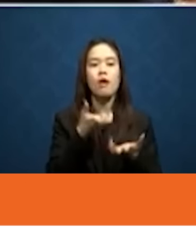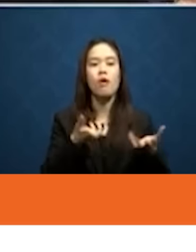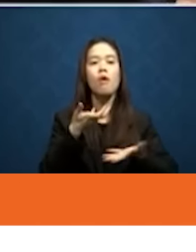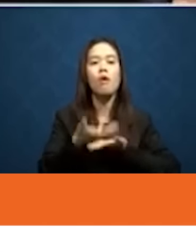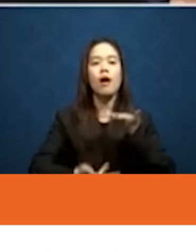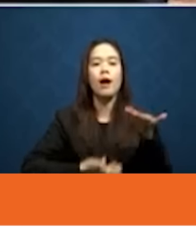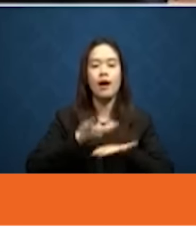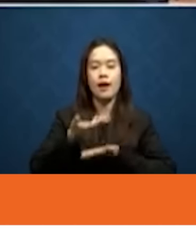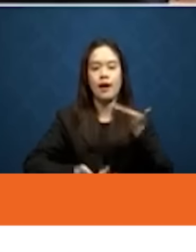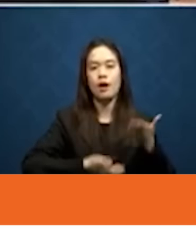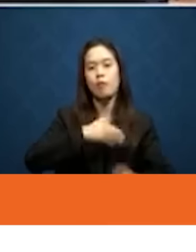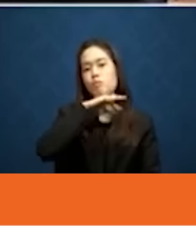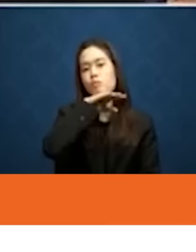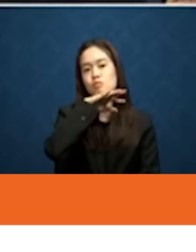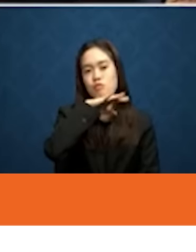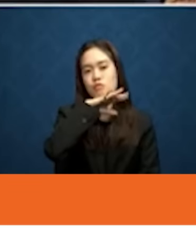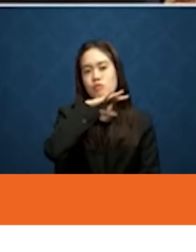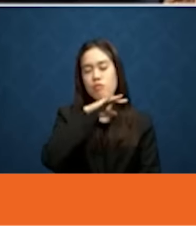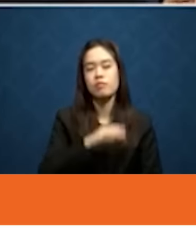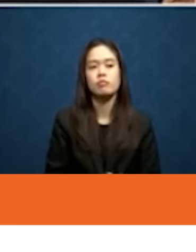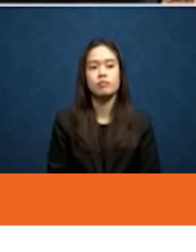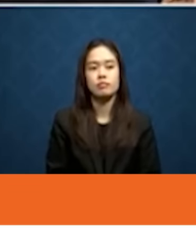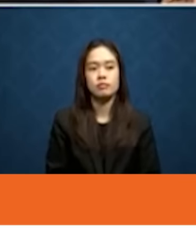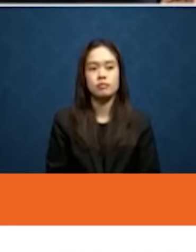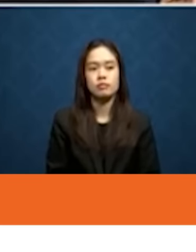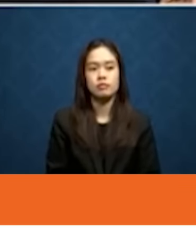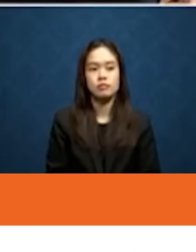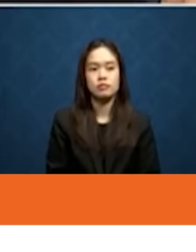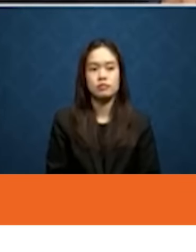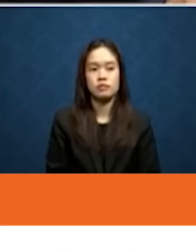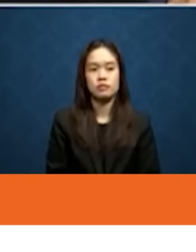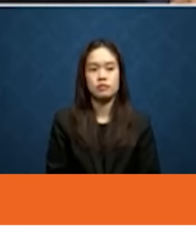หมูค่ะชีวิตของดิฉัน